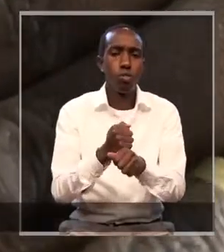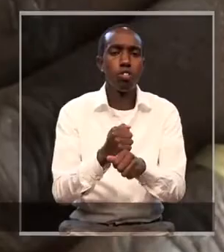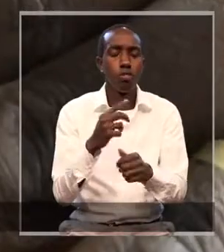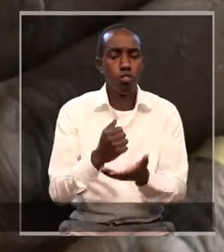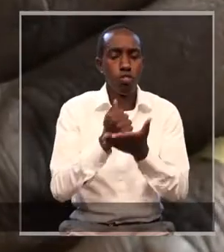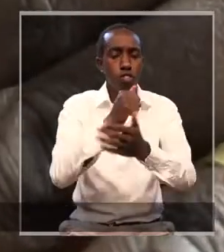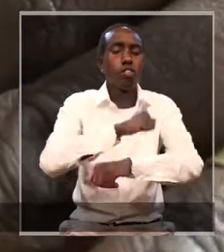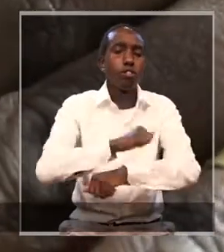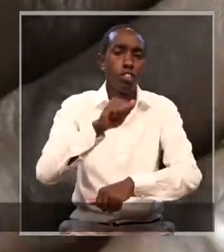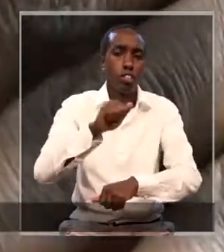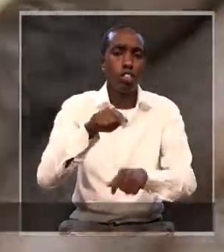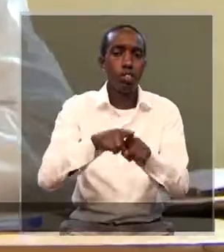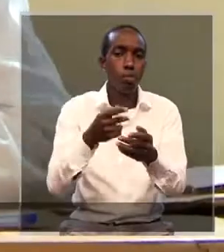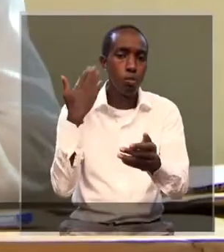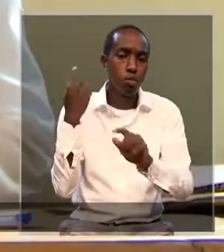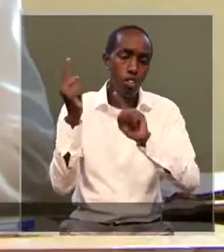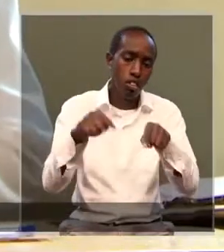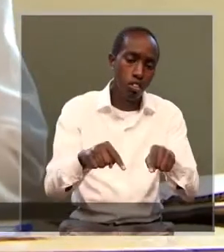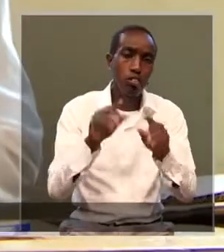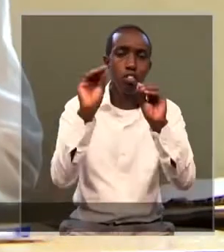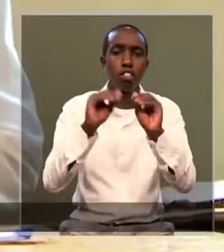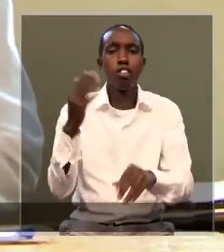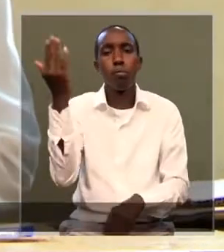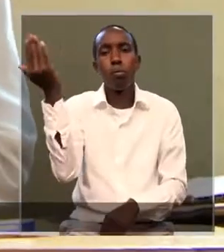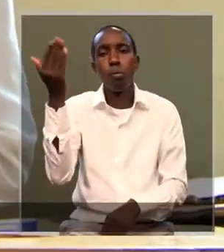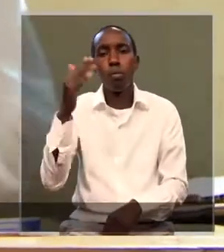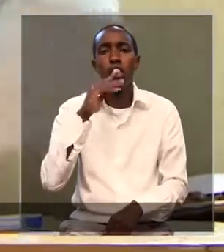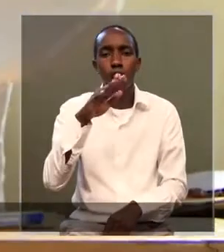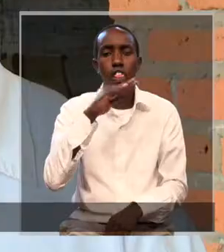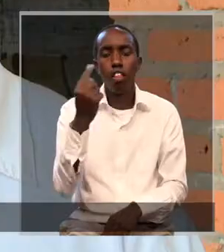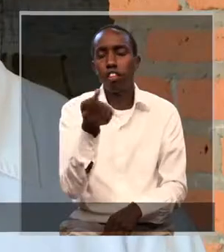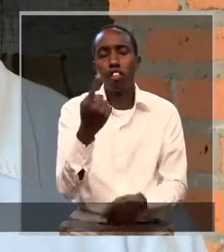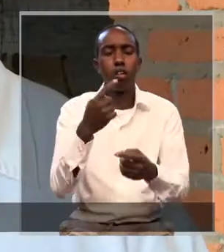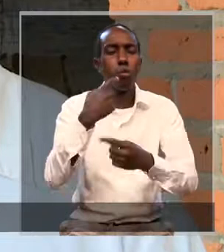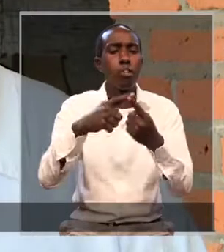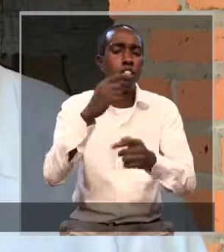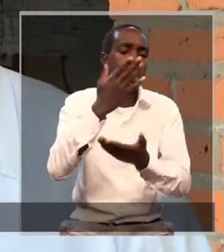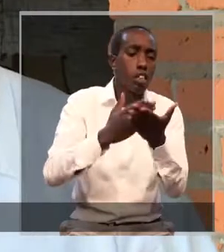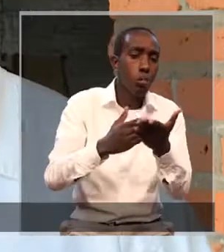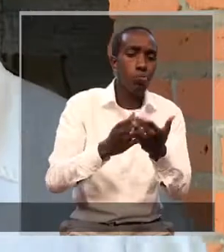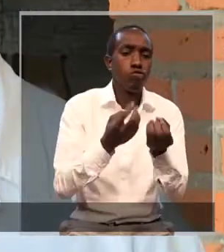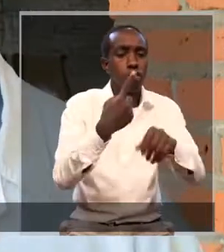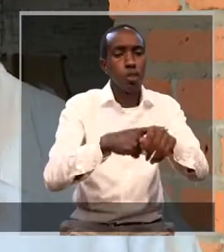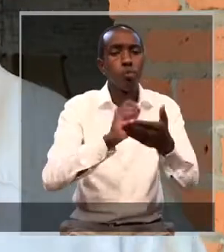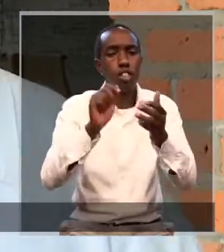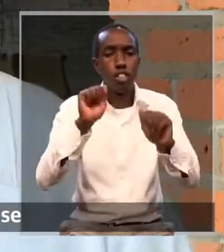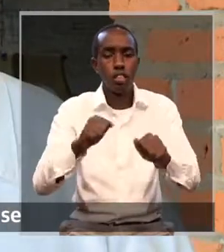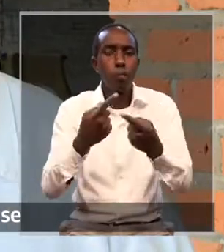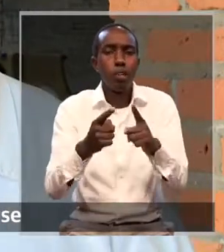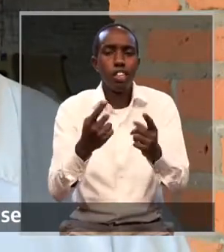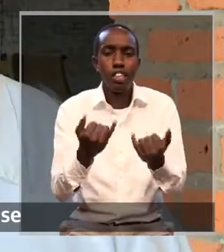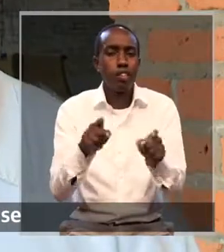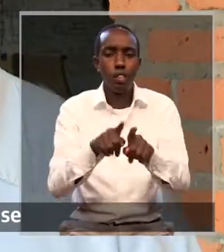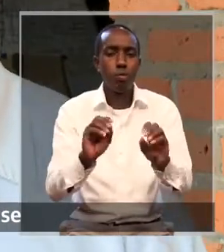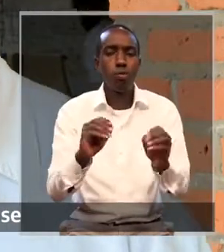abana. Kuko mbere twarazaga ukaba wakigisha isomo ukavuga abana nabo wenda ukaba umwanya bakandika, ariko